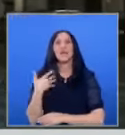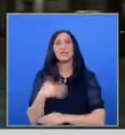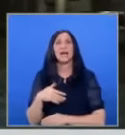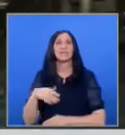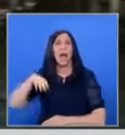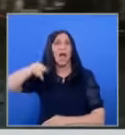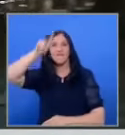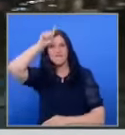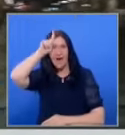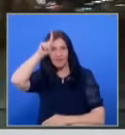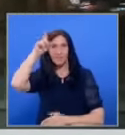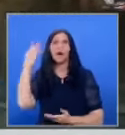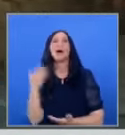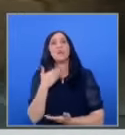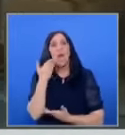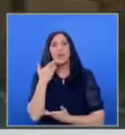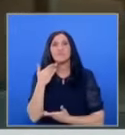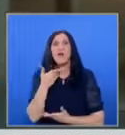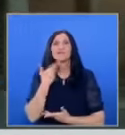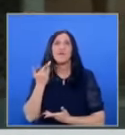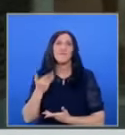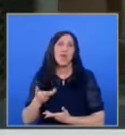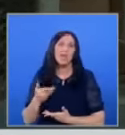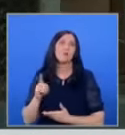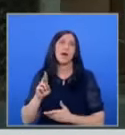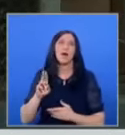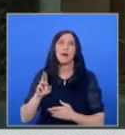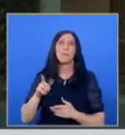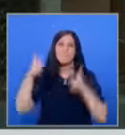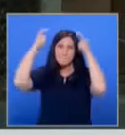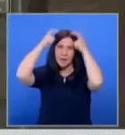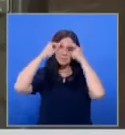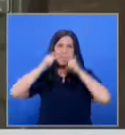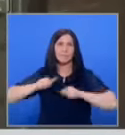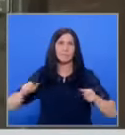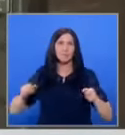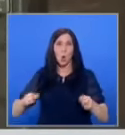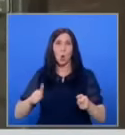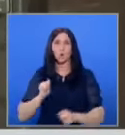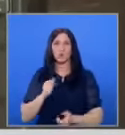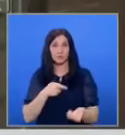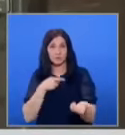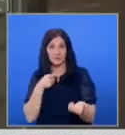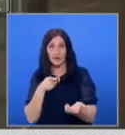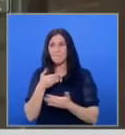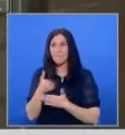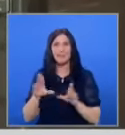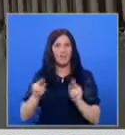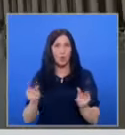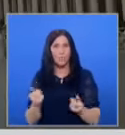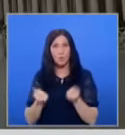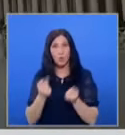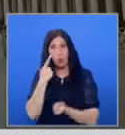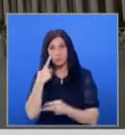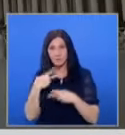корпус на Ватикана. Това се казва в изявление на папския престол. Охранител стрелял по предните гуми на колата в опит да я спре, но тя продължила